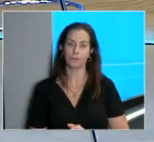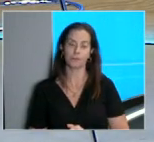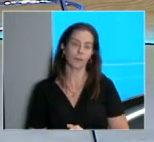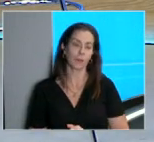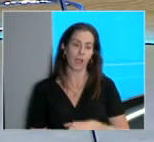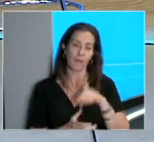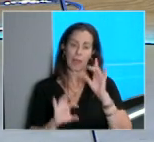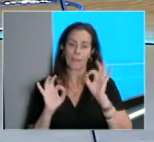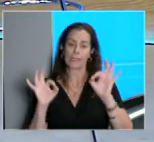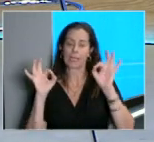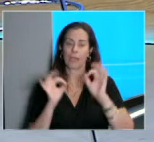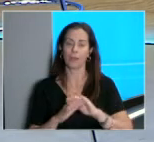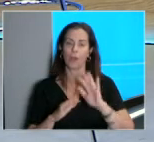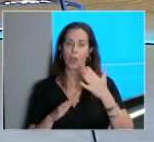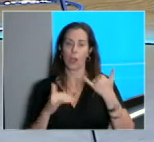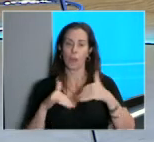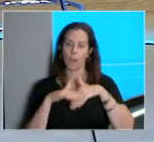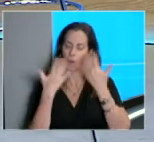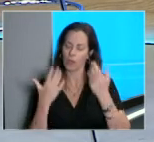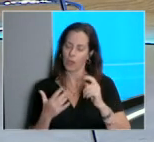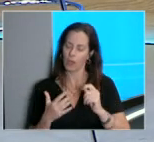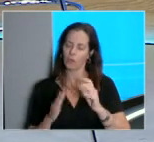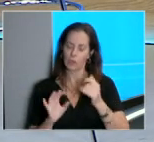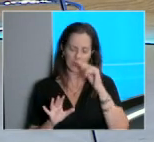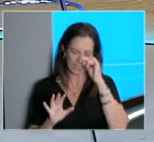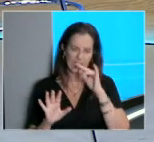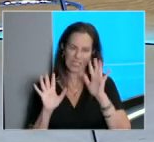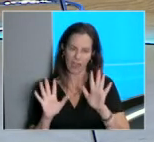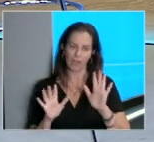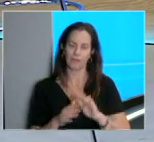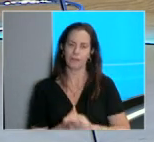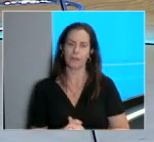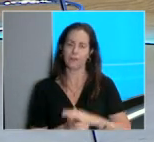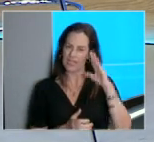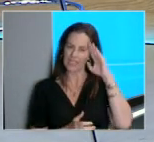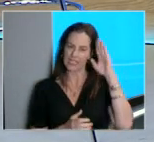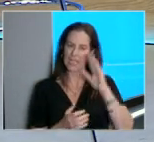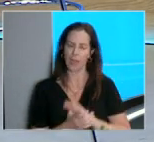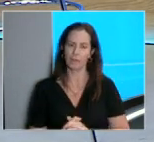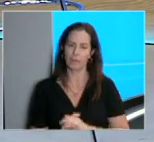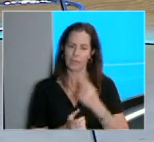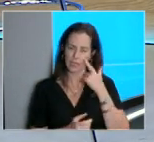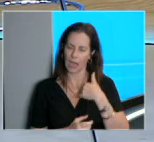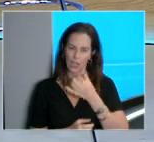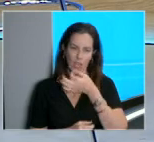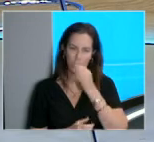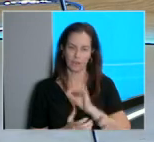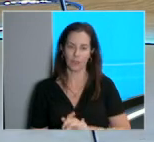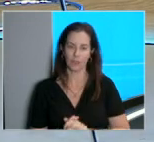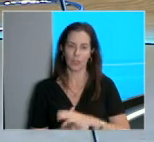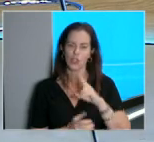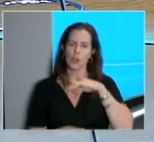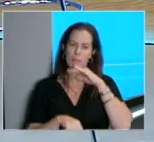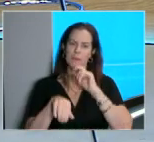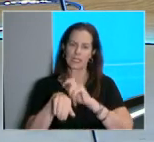אבל בסדר. אולי בבוקר הזה אנחנו דווקא נצניע ונצדיע. בסדר? נראה לי שעדיף. יש